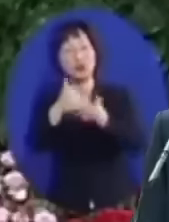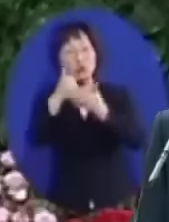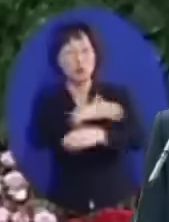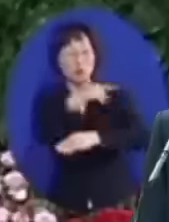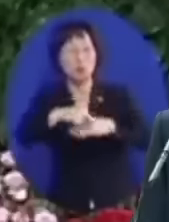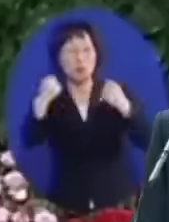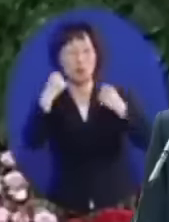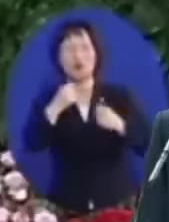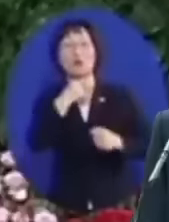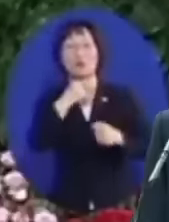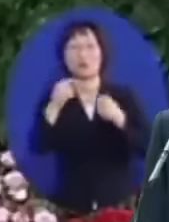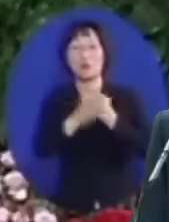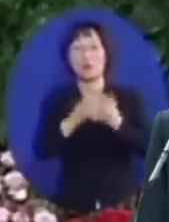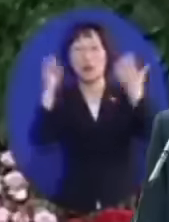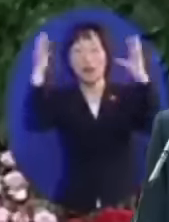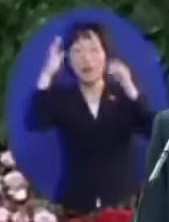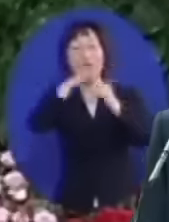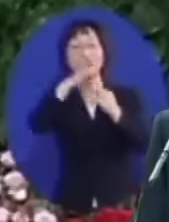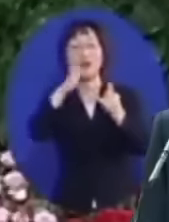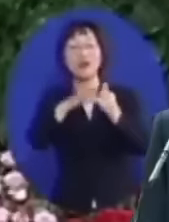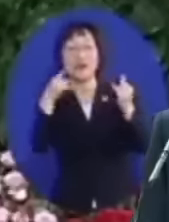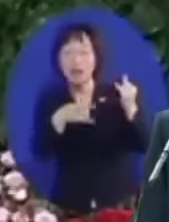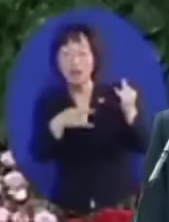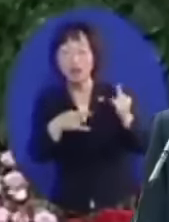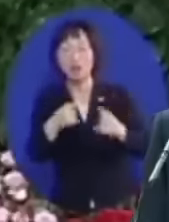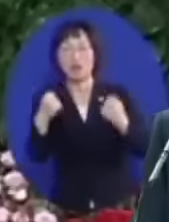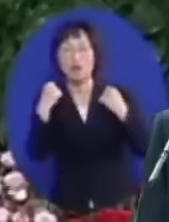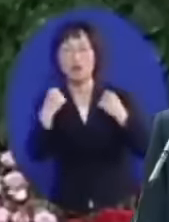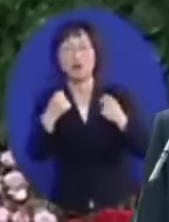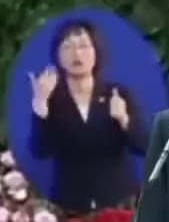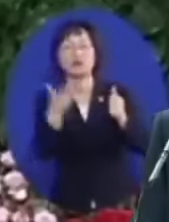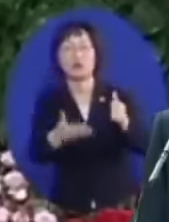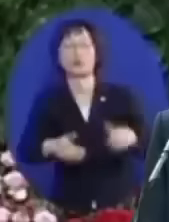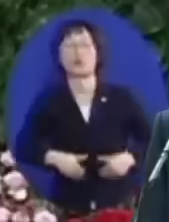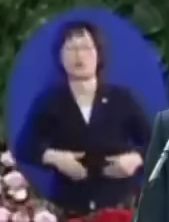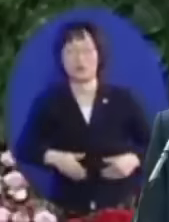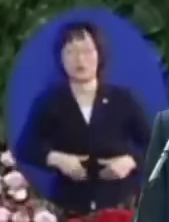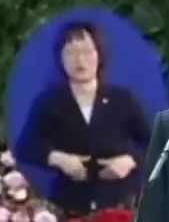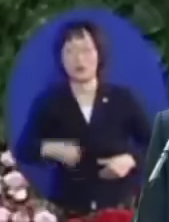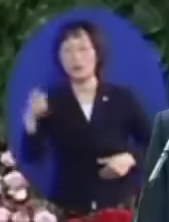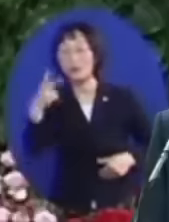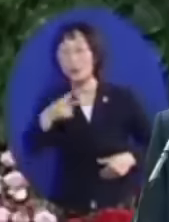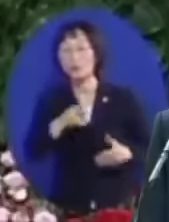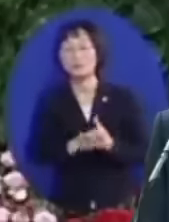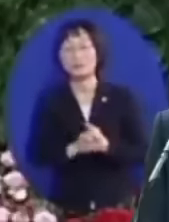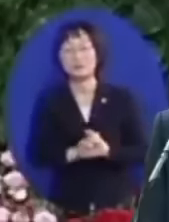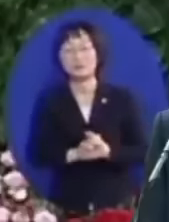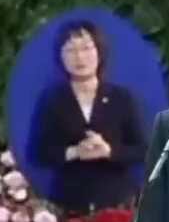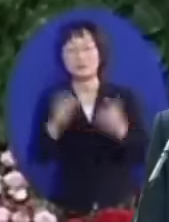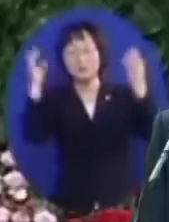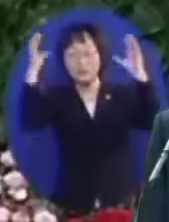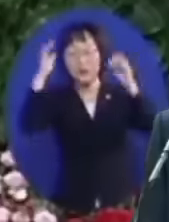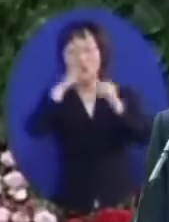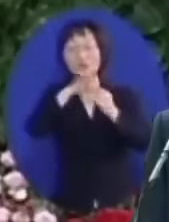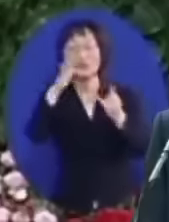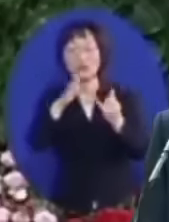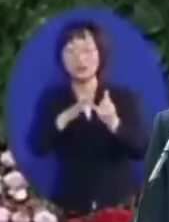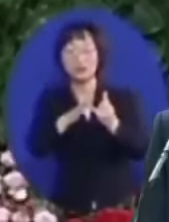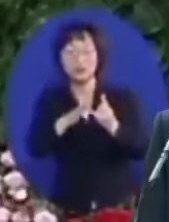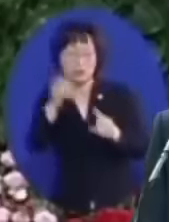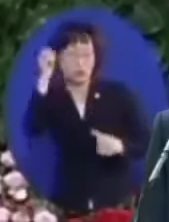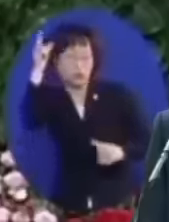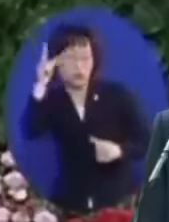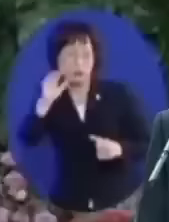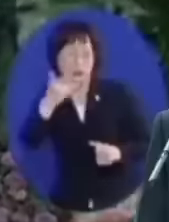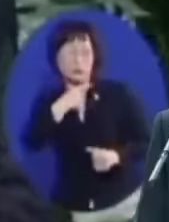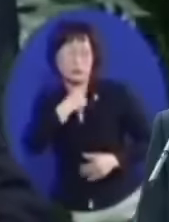때문에 어린아이들에게 건강하게 만들어주는 것입니다. 그리고 어린아이에게 훌륭하게 되고자 하는 동기를